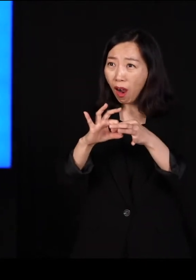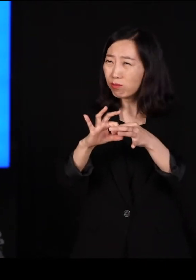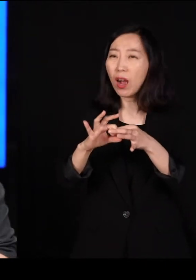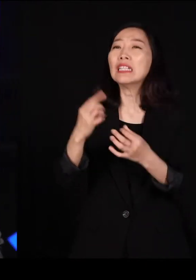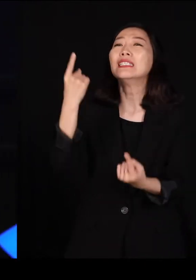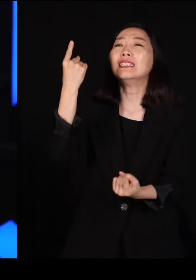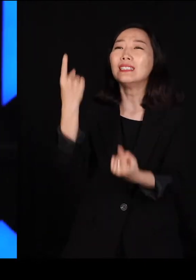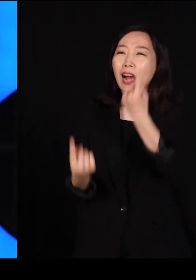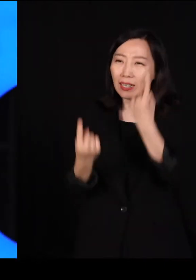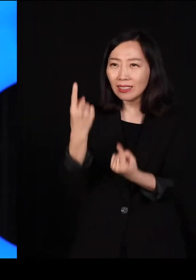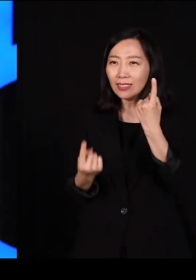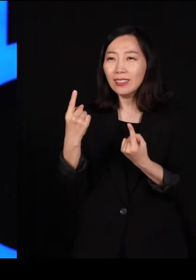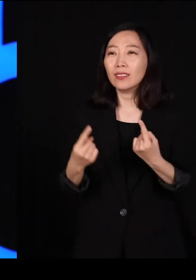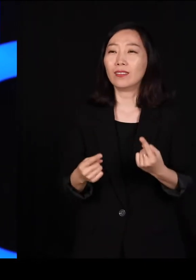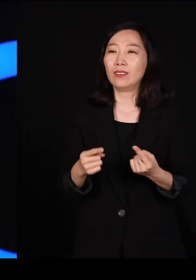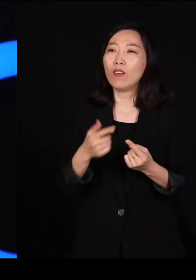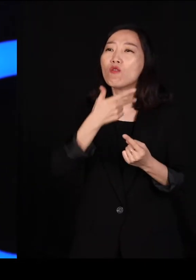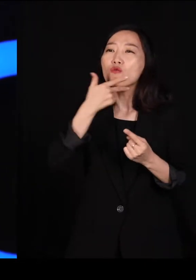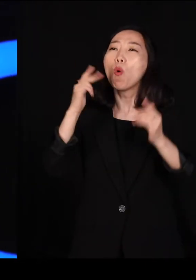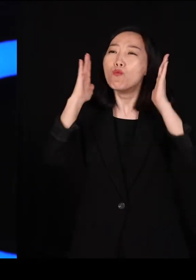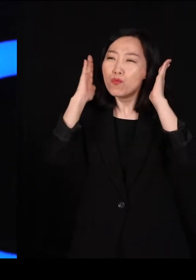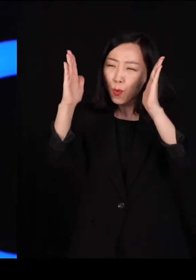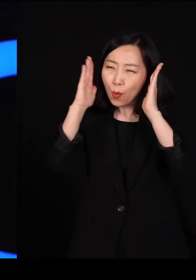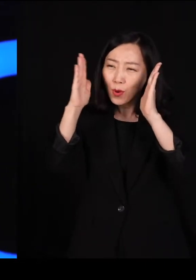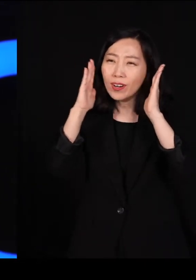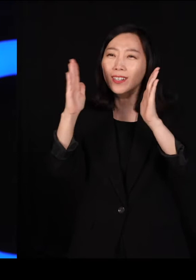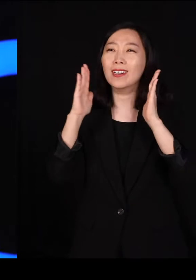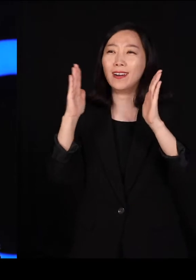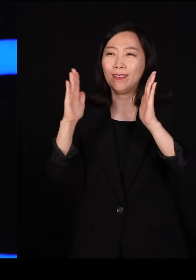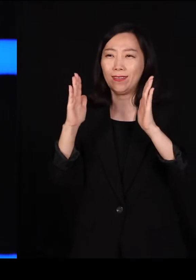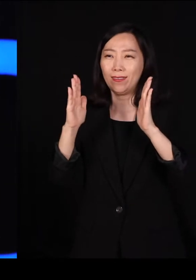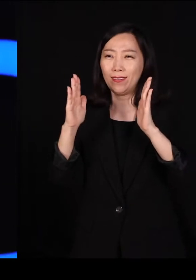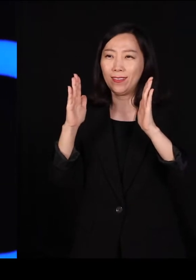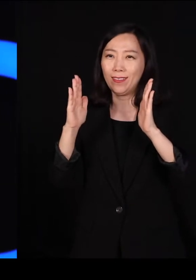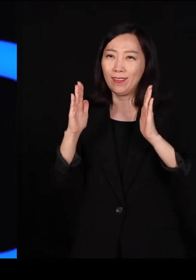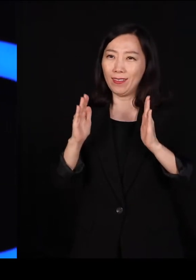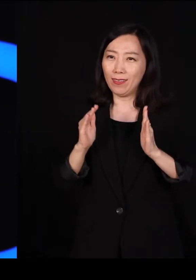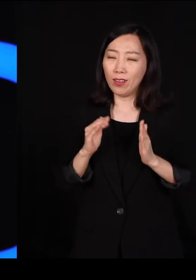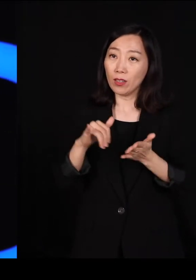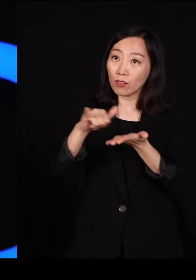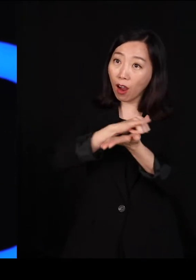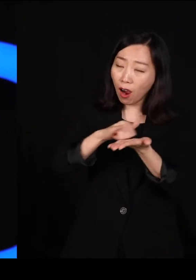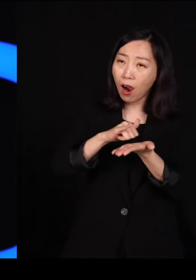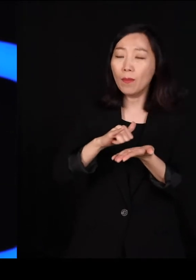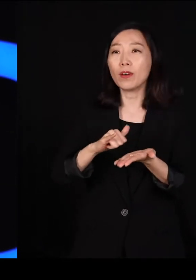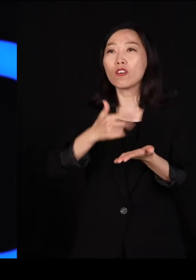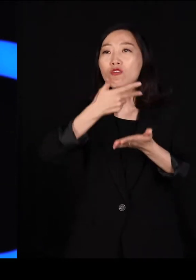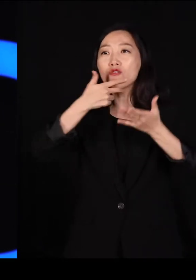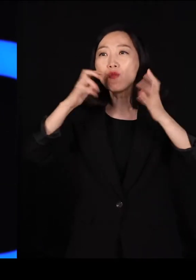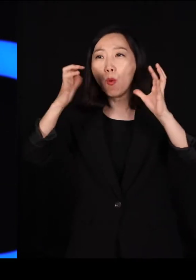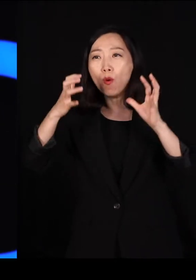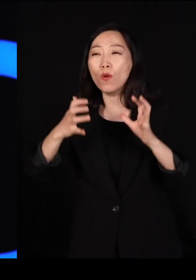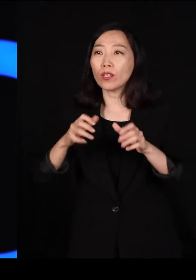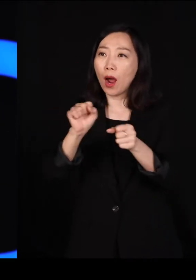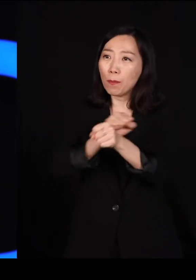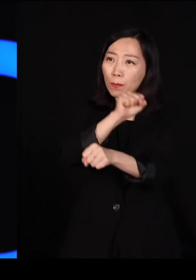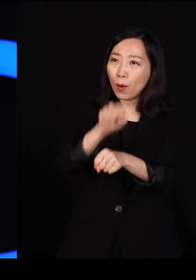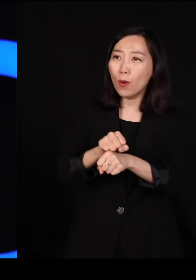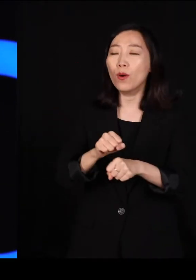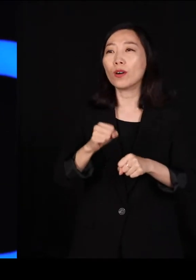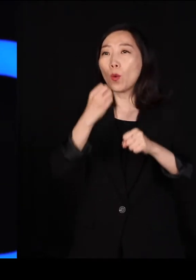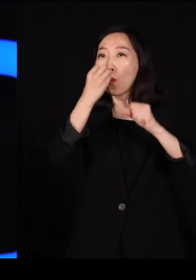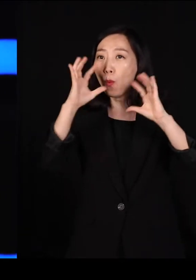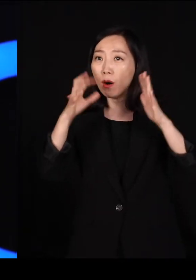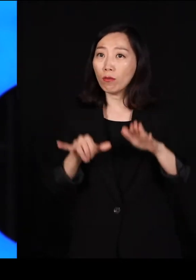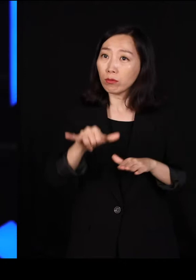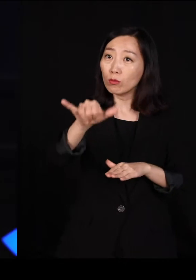거 할 거면 차라리 그 시간에 영어를 더 열심히 공부해가지고, 뉴욕이나 런던이나 싱가포르나 홍콩이나 그런 데 가는 게, 아니,